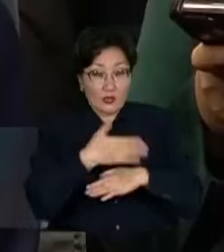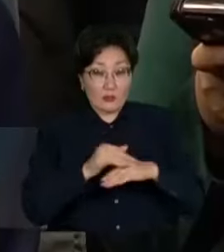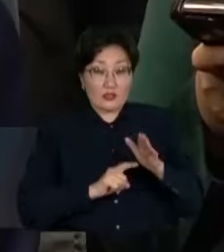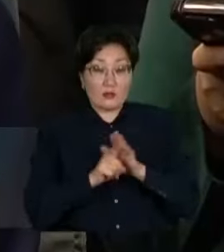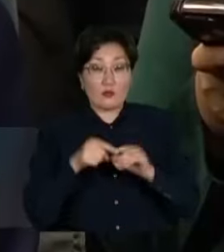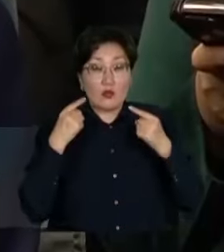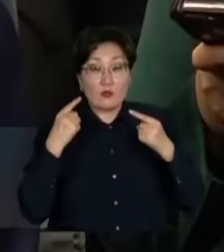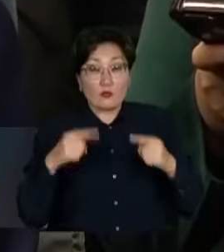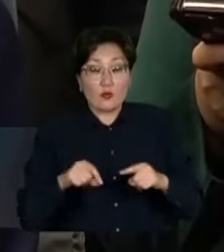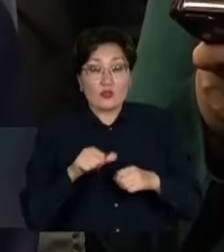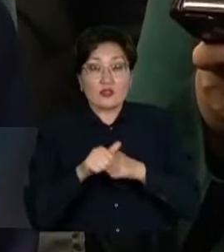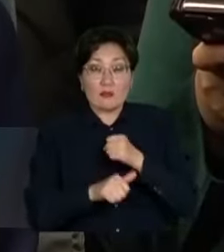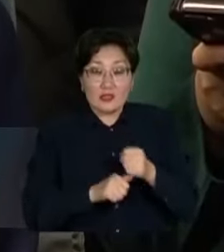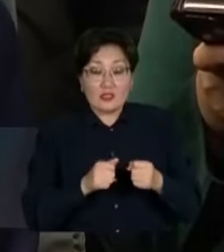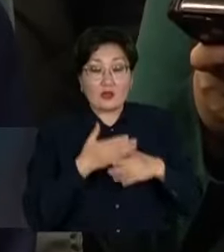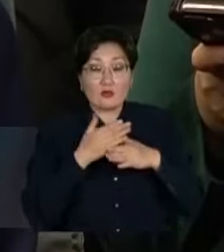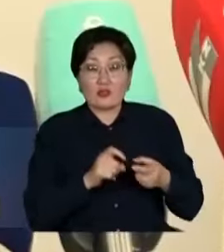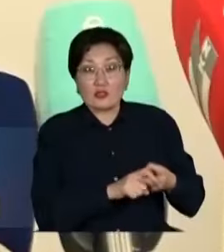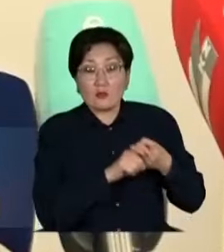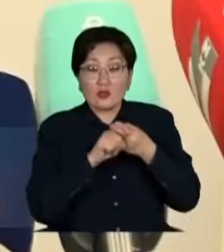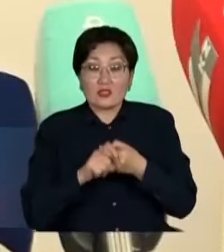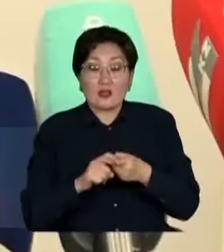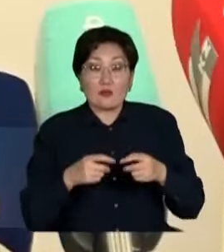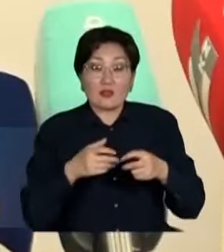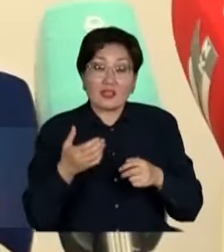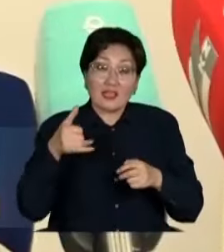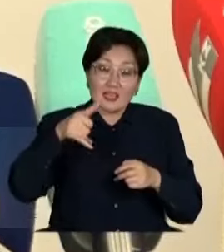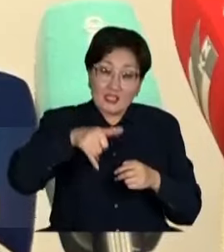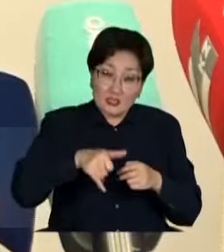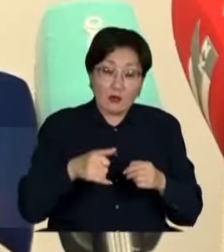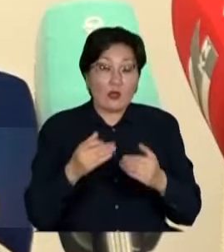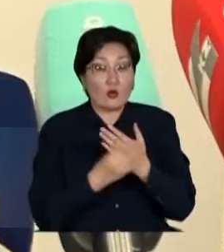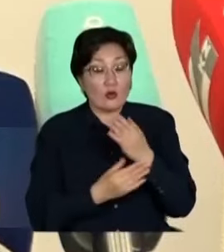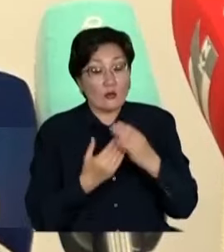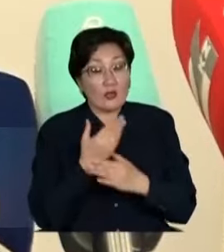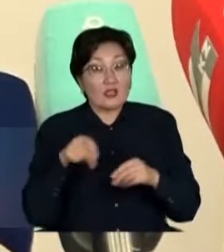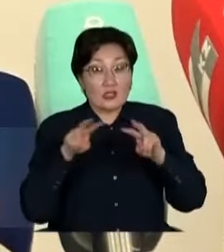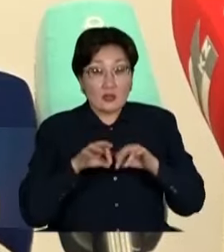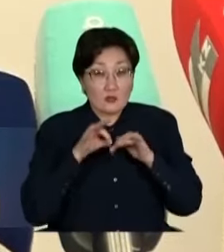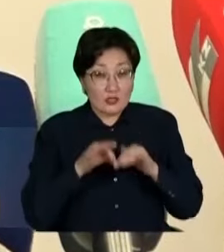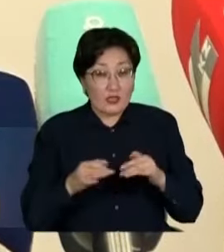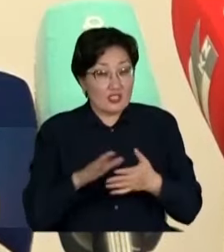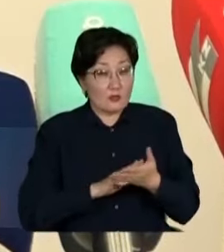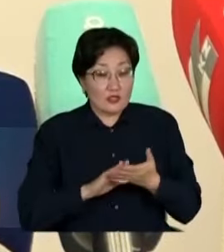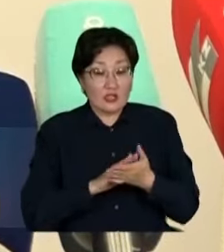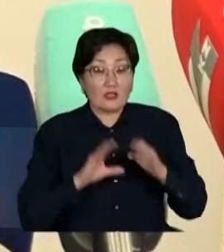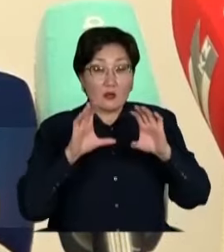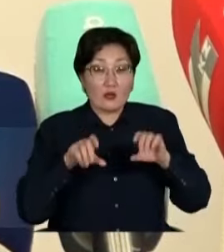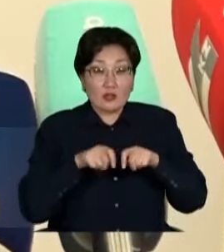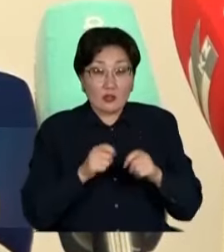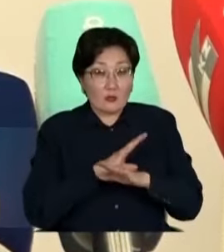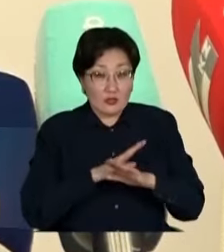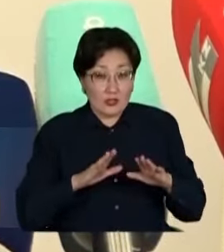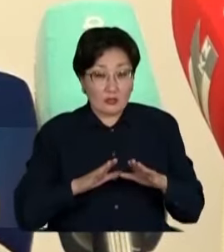бөгде заттардың көмегімен тұталған. Канистрмен қолғапқа зерттеу жүргізіп жатырмыз. Тергеу әрекеттері барысында ешқандай заң бұзушылықтар